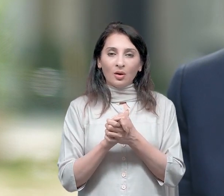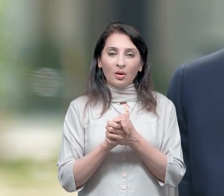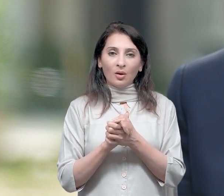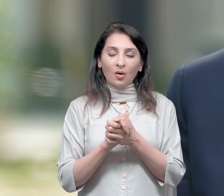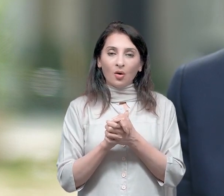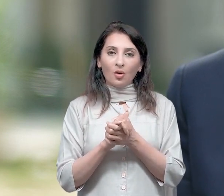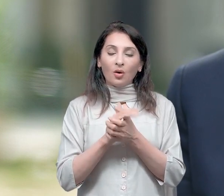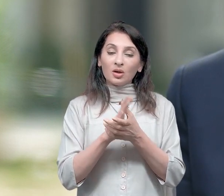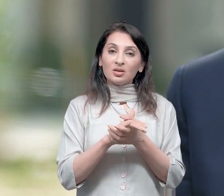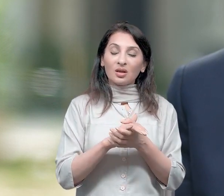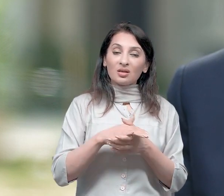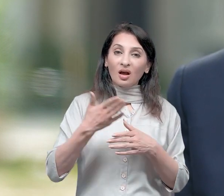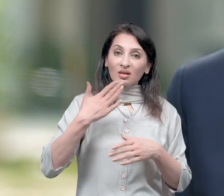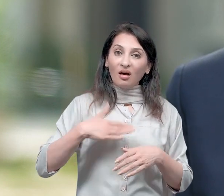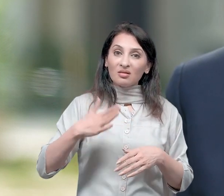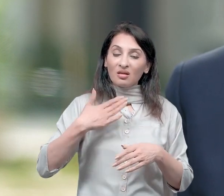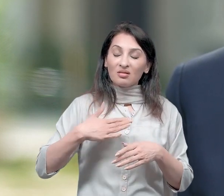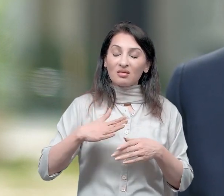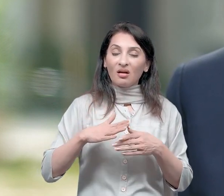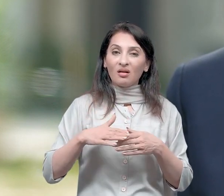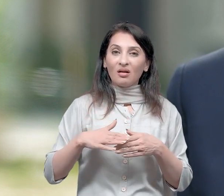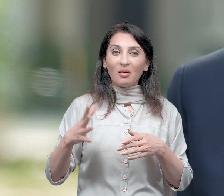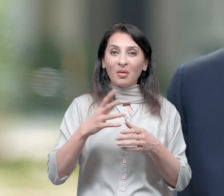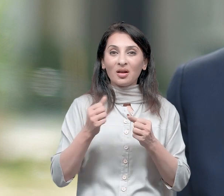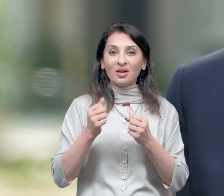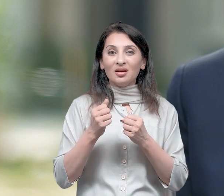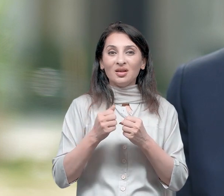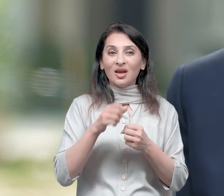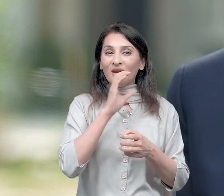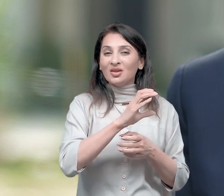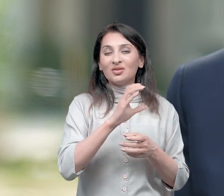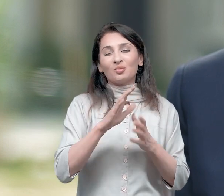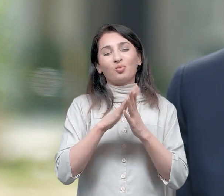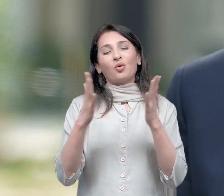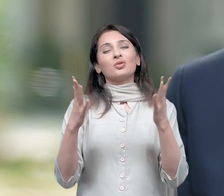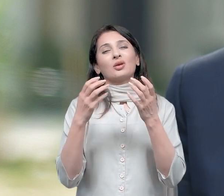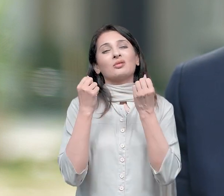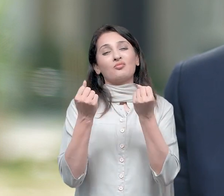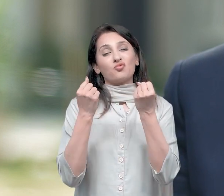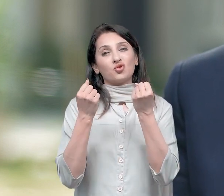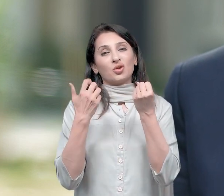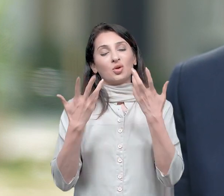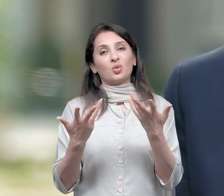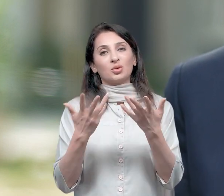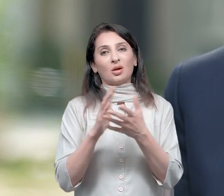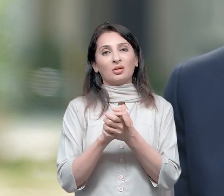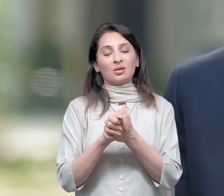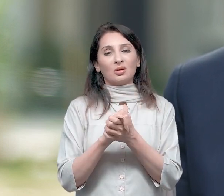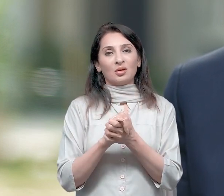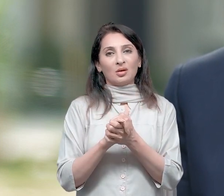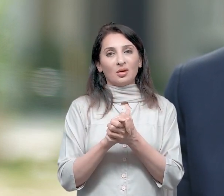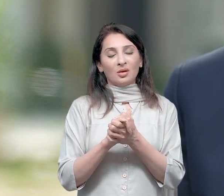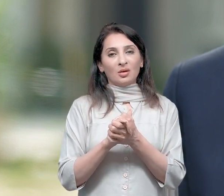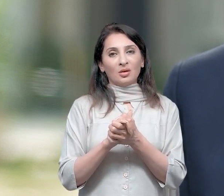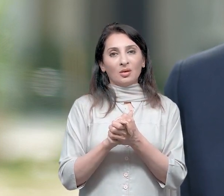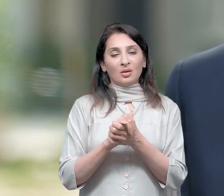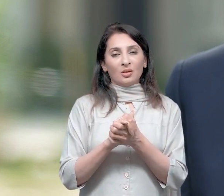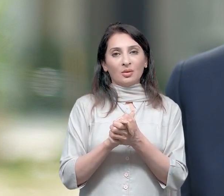جگہ ہمیں لے جائے گا کہ ہمارے لیے چیزیں بہت مشکل ہوتی جائیں گی، اور ایک سٹیج پہ آ کے